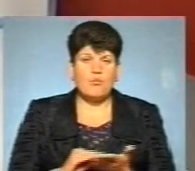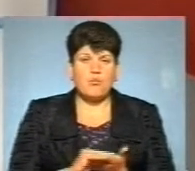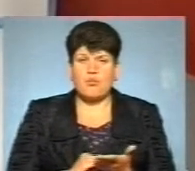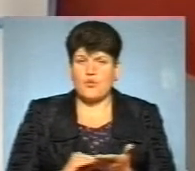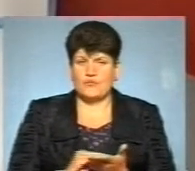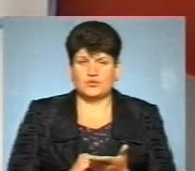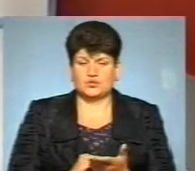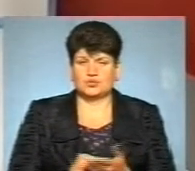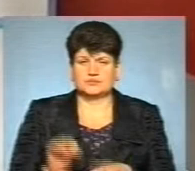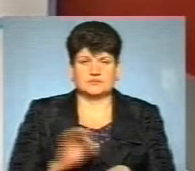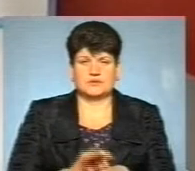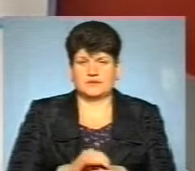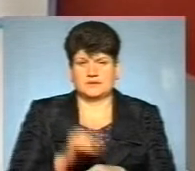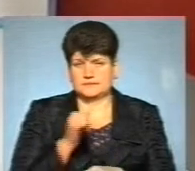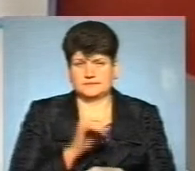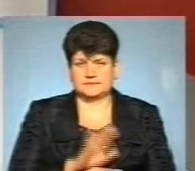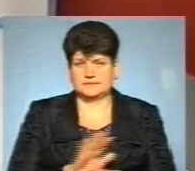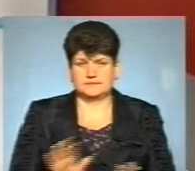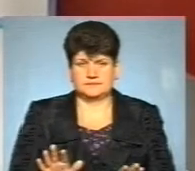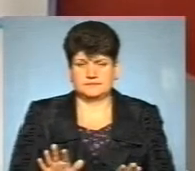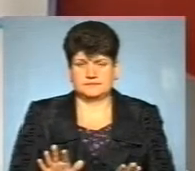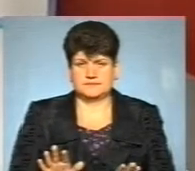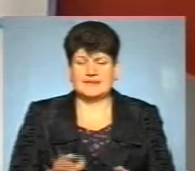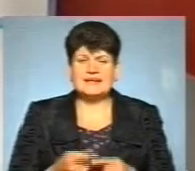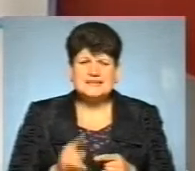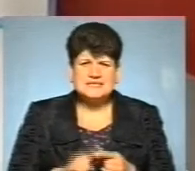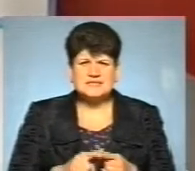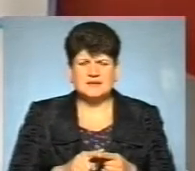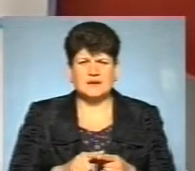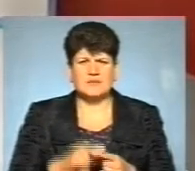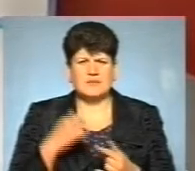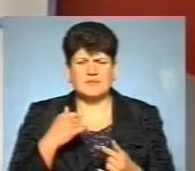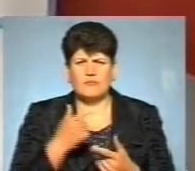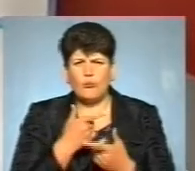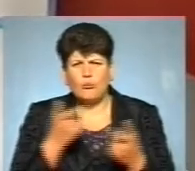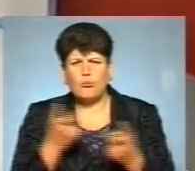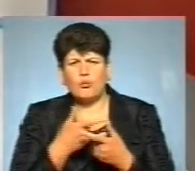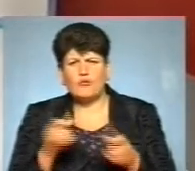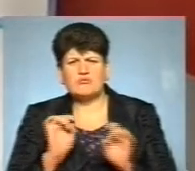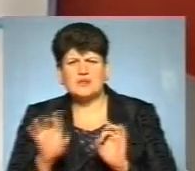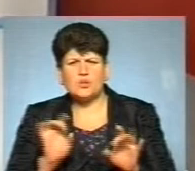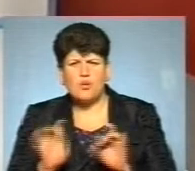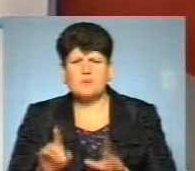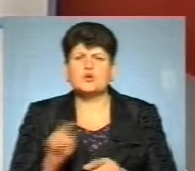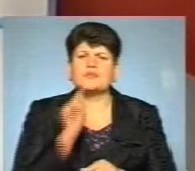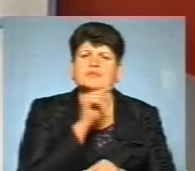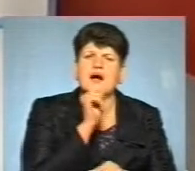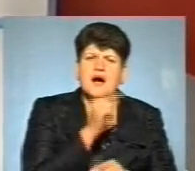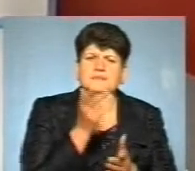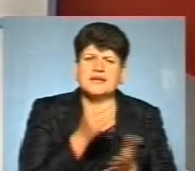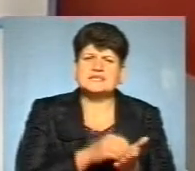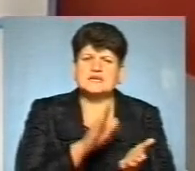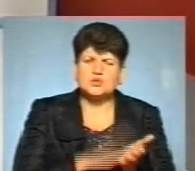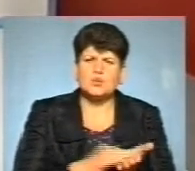загрози не буде нести. Ці повідомлення там в засобах масової інформації, що десь там